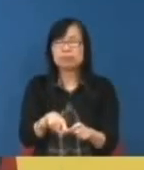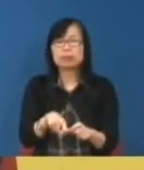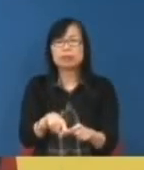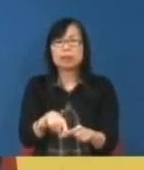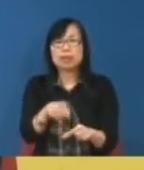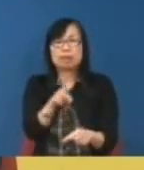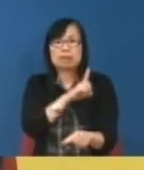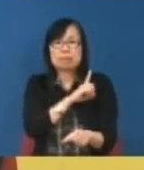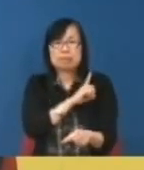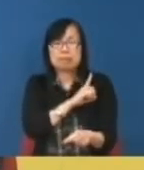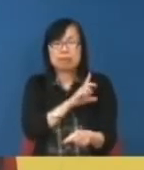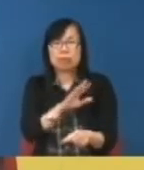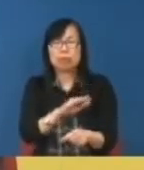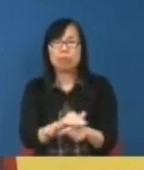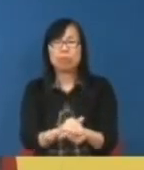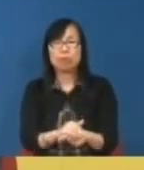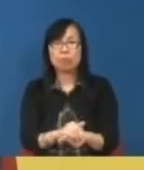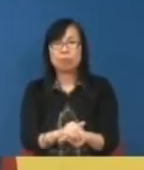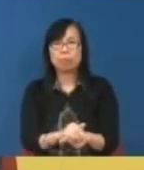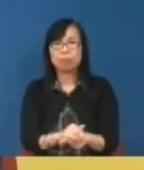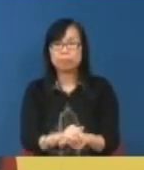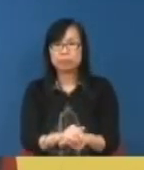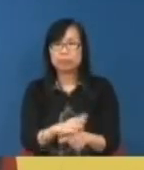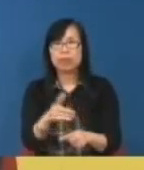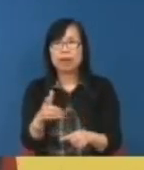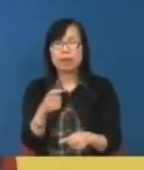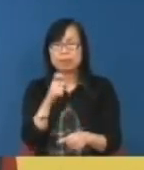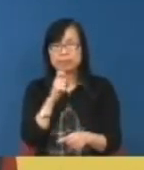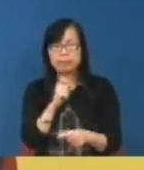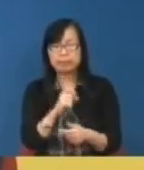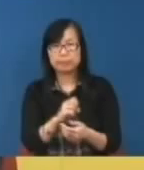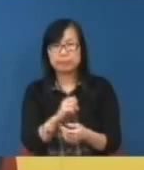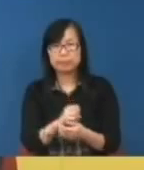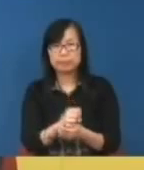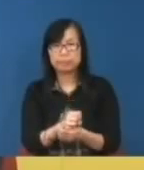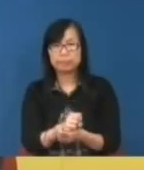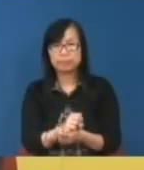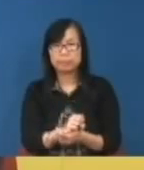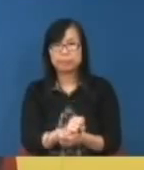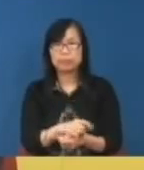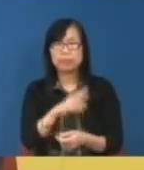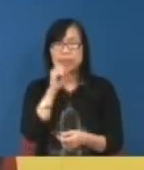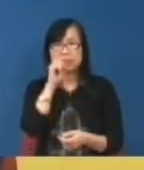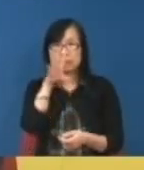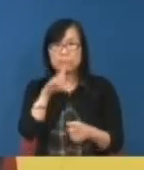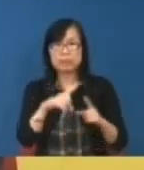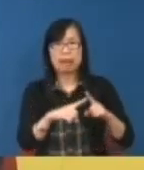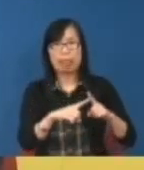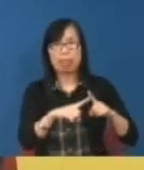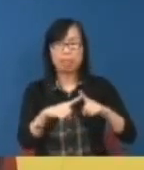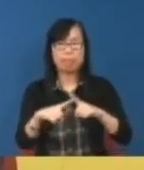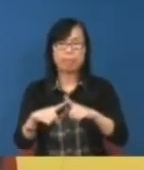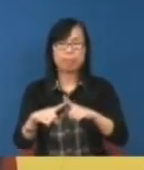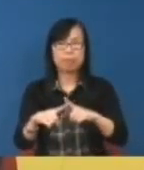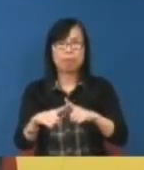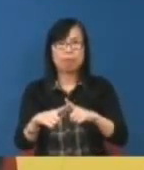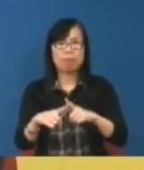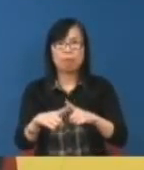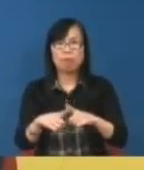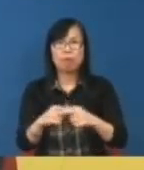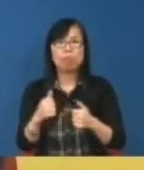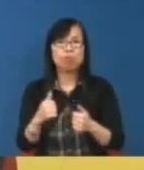你自己都揾翻間屋咁樣樣。咁即係其實某個程度上就係叫某啲市民係去搏一搏啦，